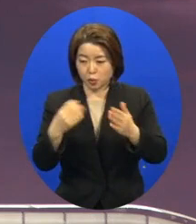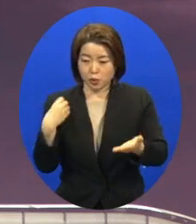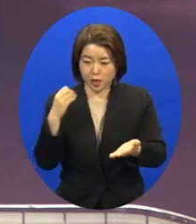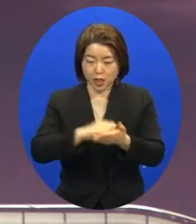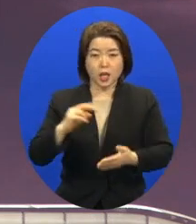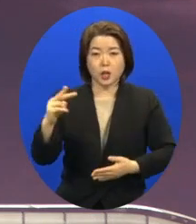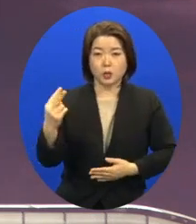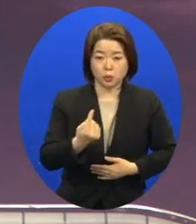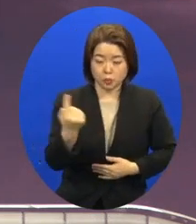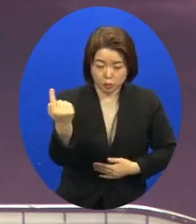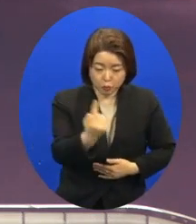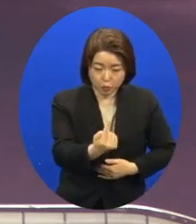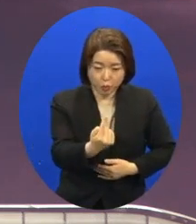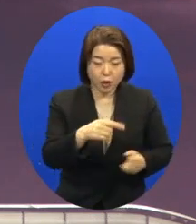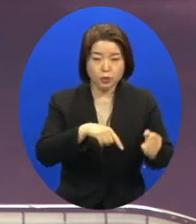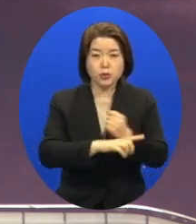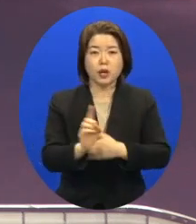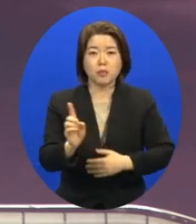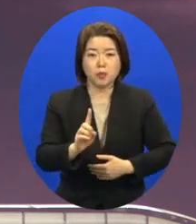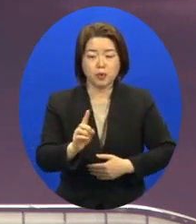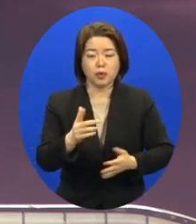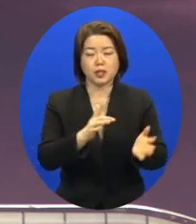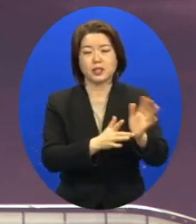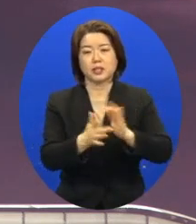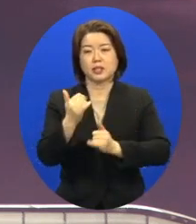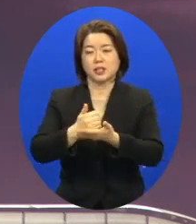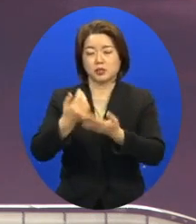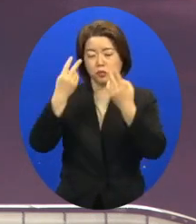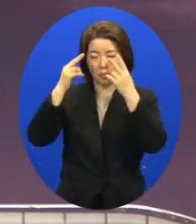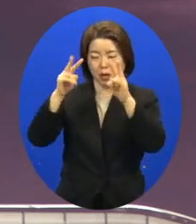예수님을 바라보는 눈이 열렸기 때문입니다.